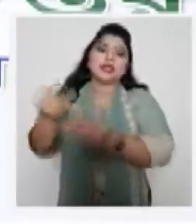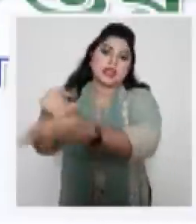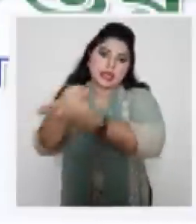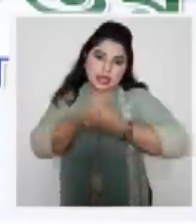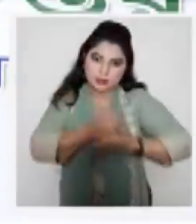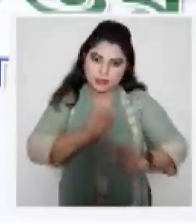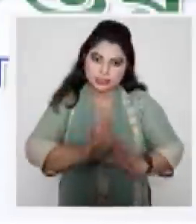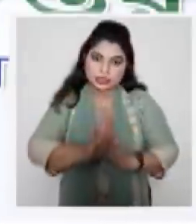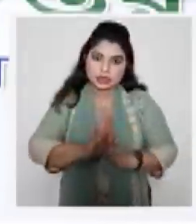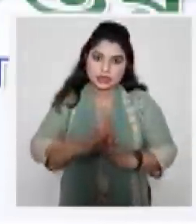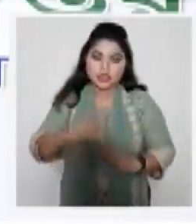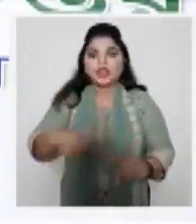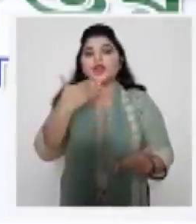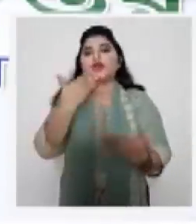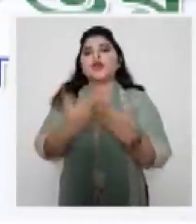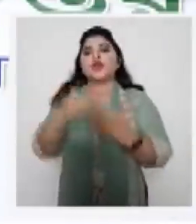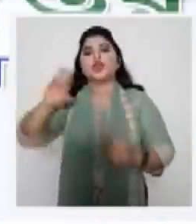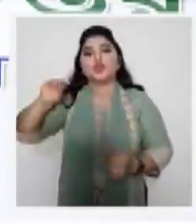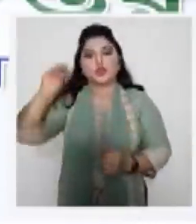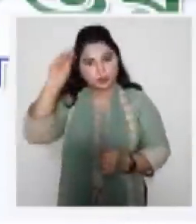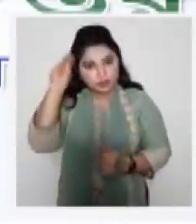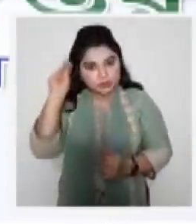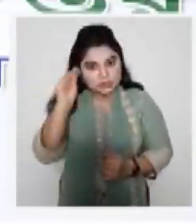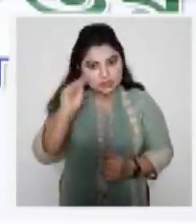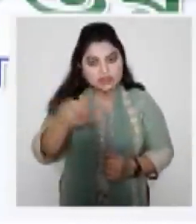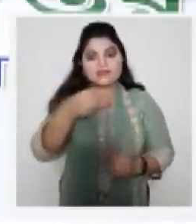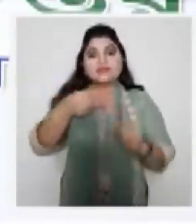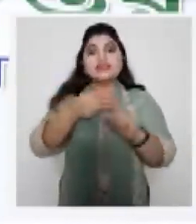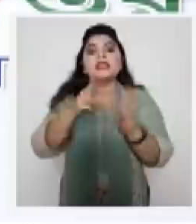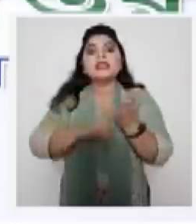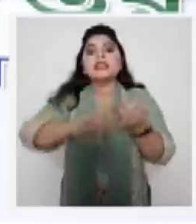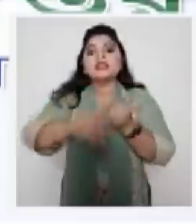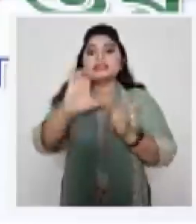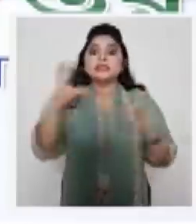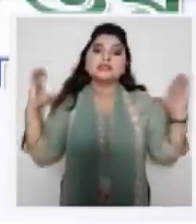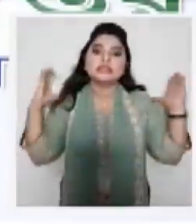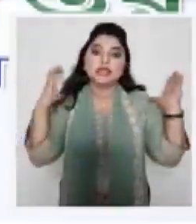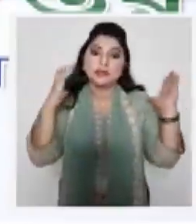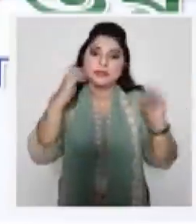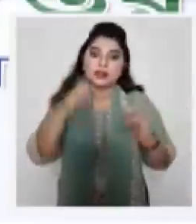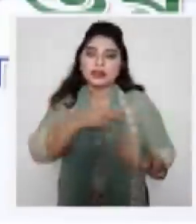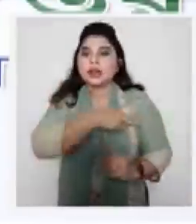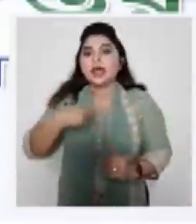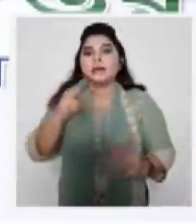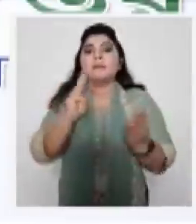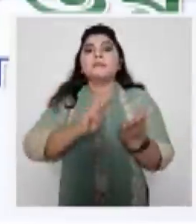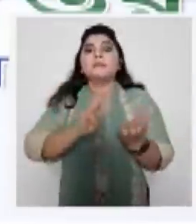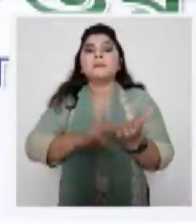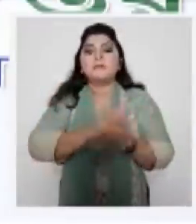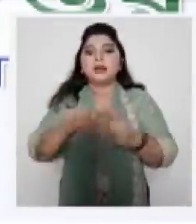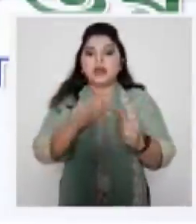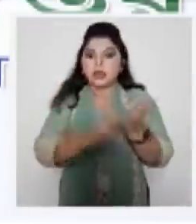এবং পেশিনে ব্যবহার করার জন্য 400 টেস্ট কিট অনুদান হিসেবে দিয়েছে। আন্তরিকভাবে ধন্যবাদ এবং কৃতজ্ঞতা জানাই ইন্ট্রা গ্রুপকে